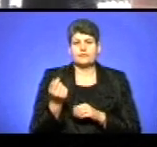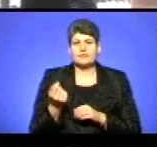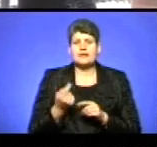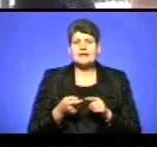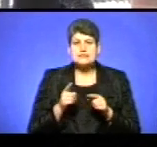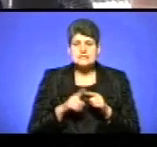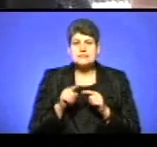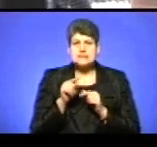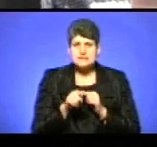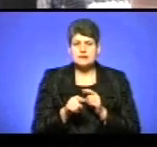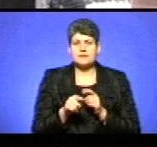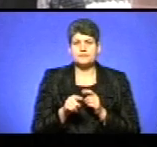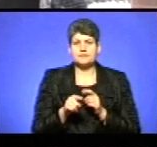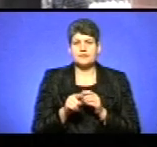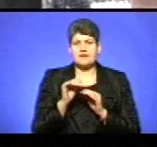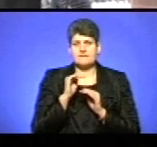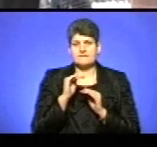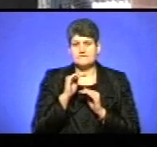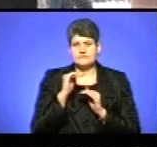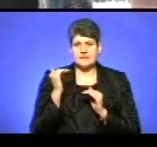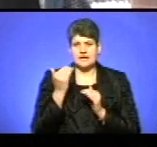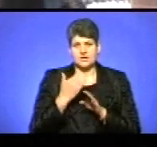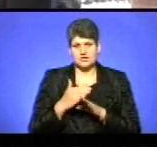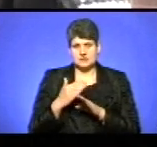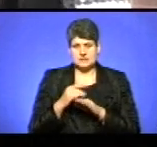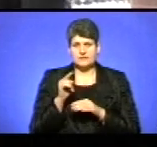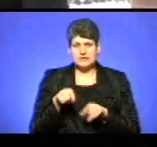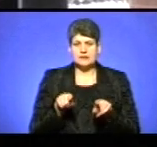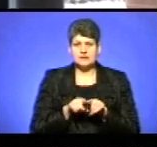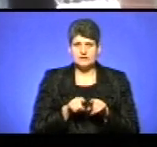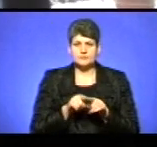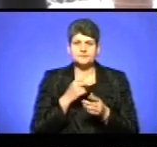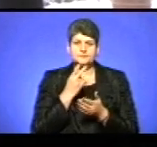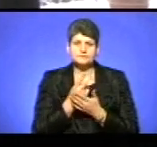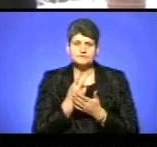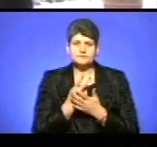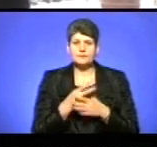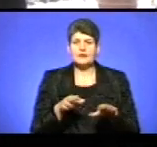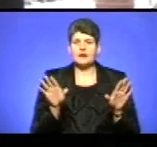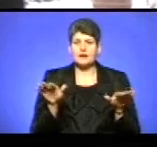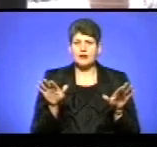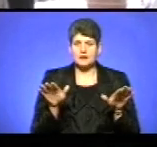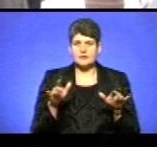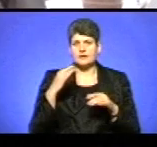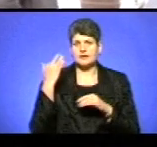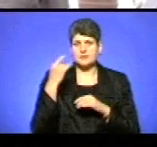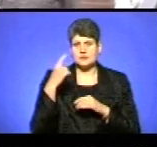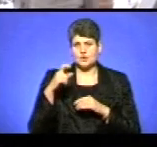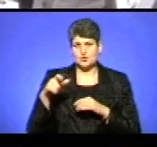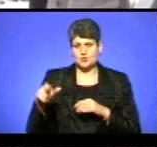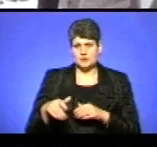Це, власне, верхня частина, вона також символізує крила Небесної